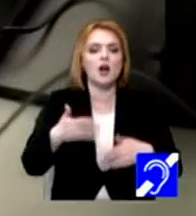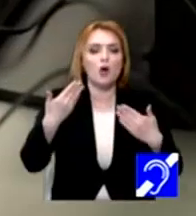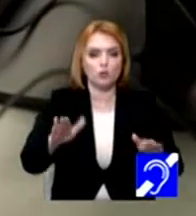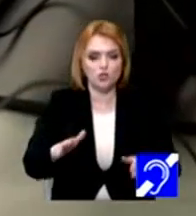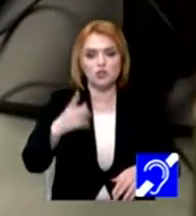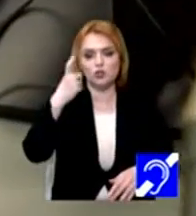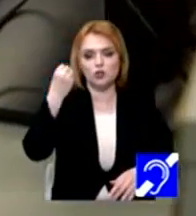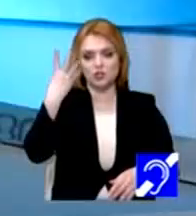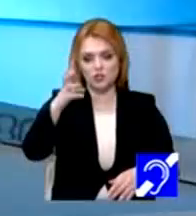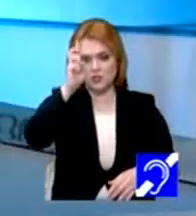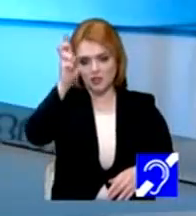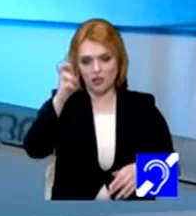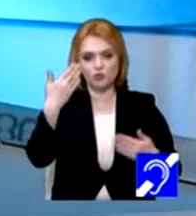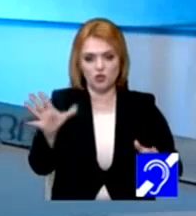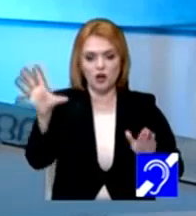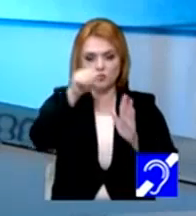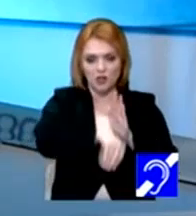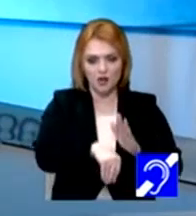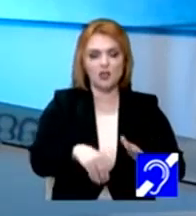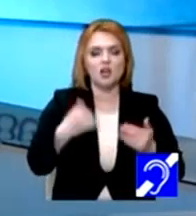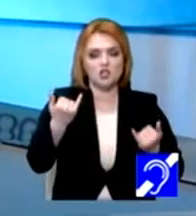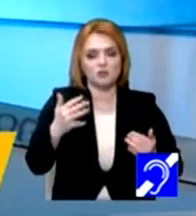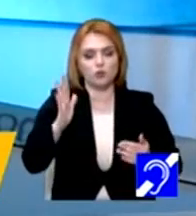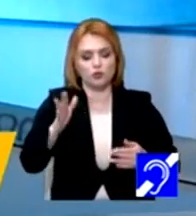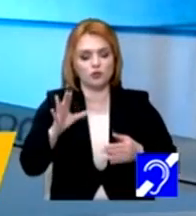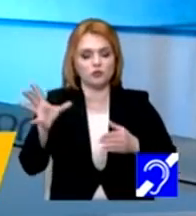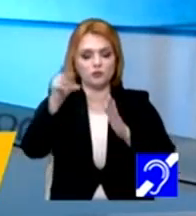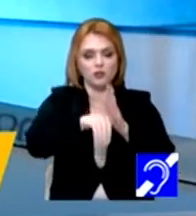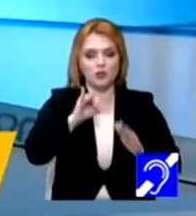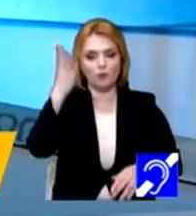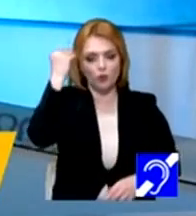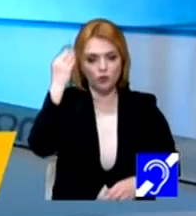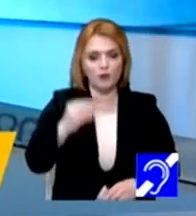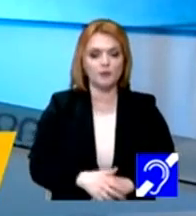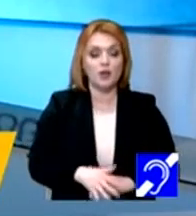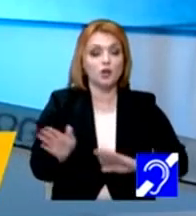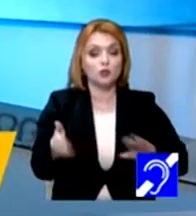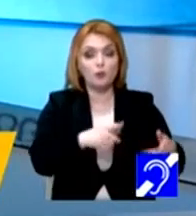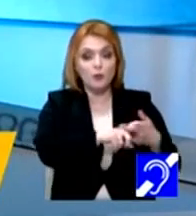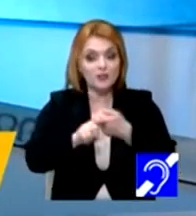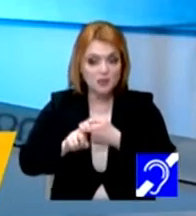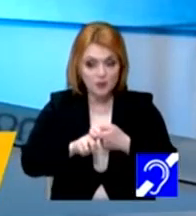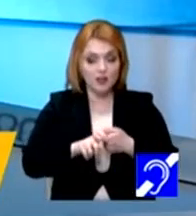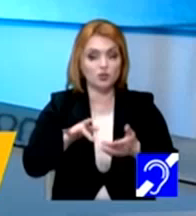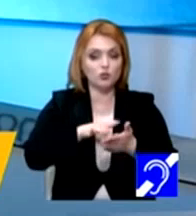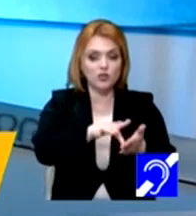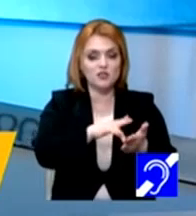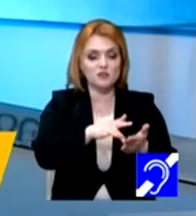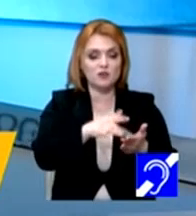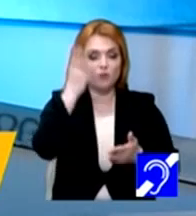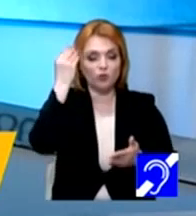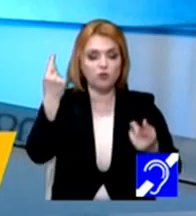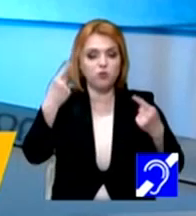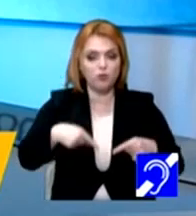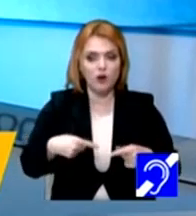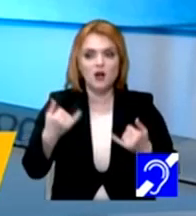state. După pandemia de COVID-19, turismul primește o nouă lovitură. Din cauza războiului din